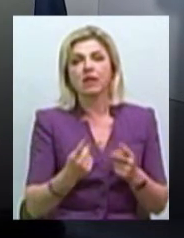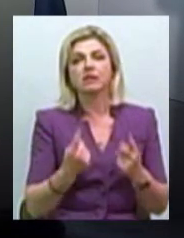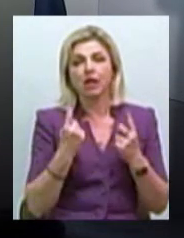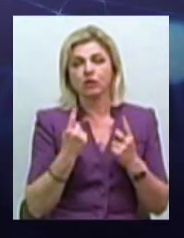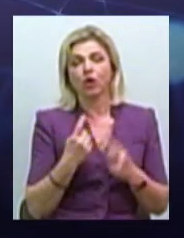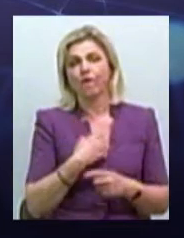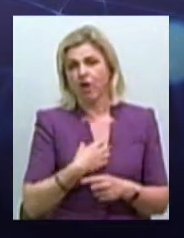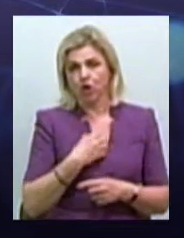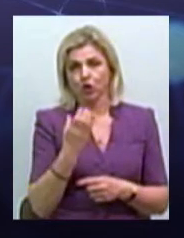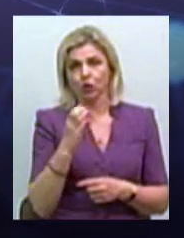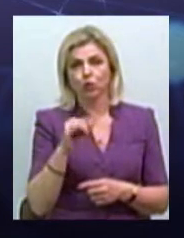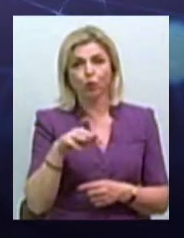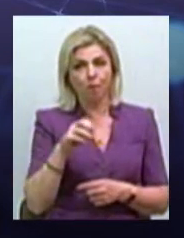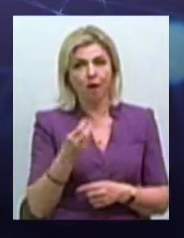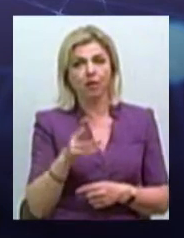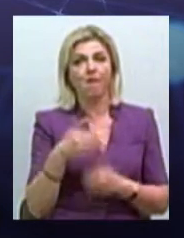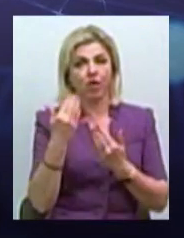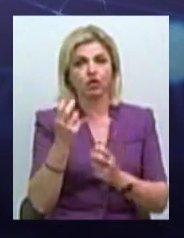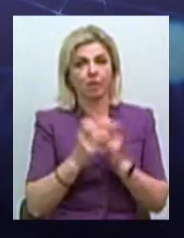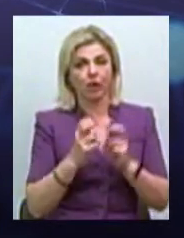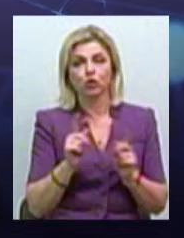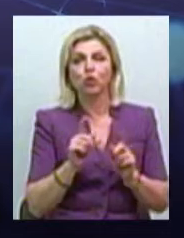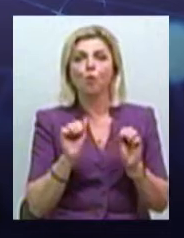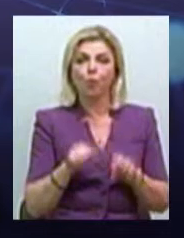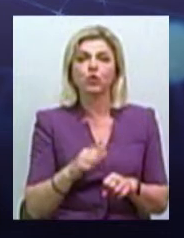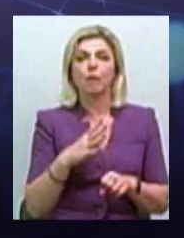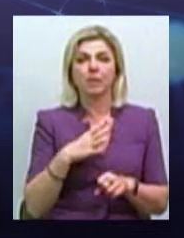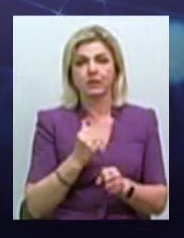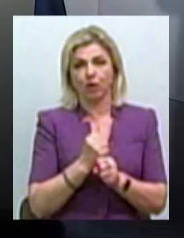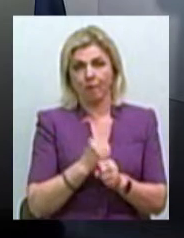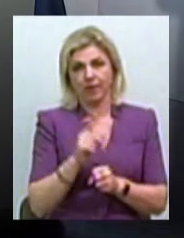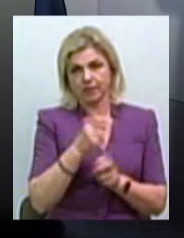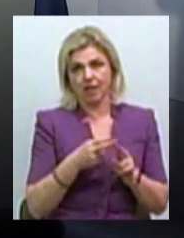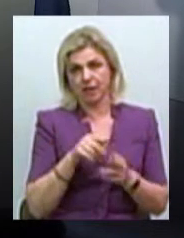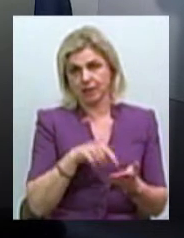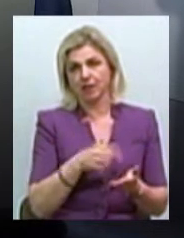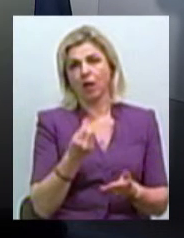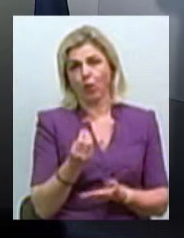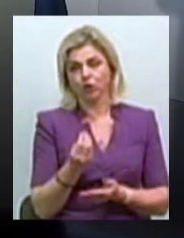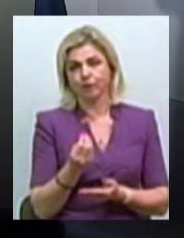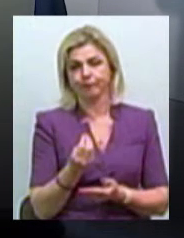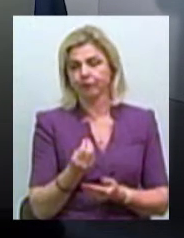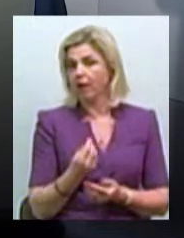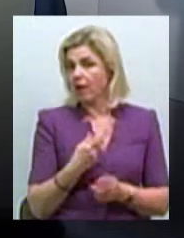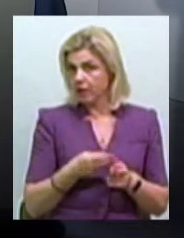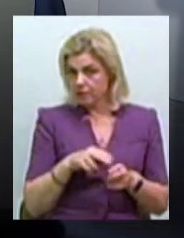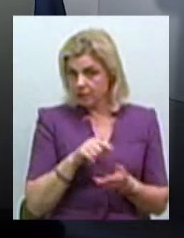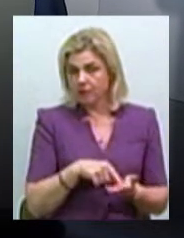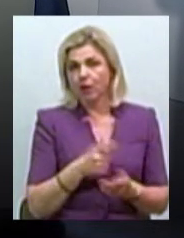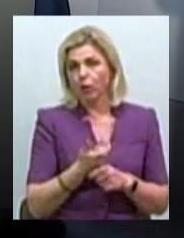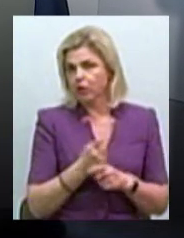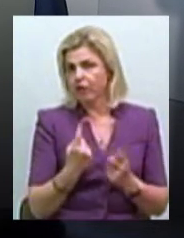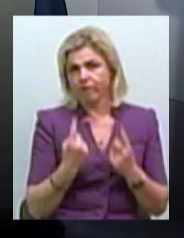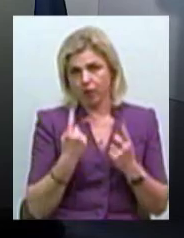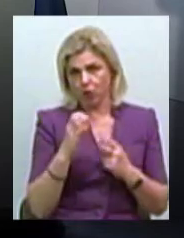вашого підприємства? Що можна було б зробити за ці гроші, Борис? Це дуже значна сума. І давайте так, я